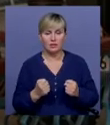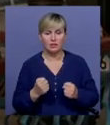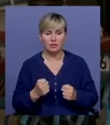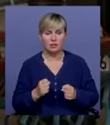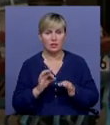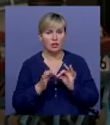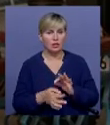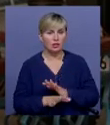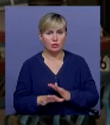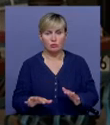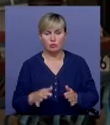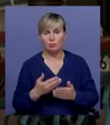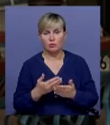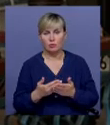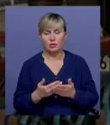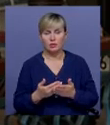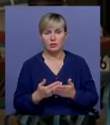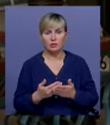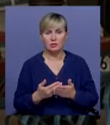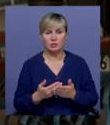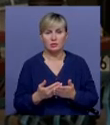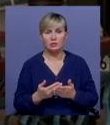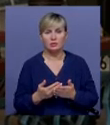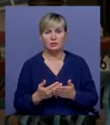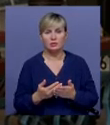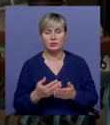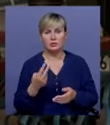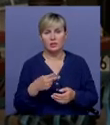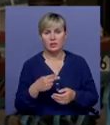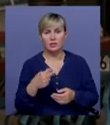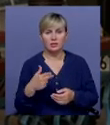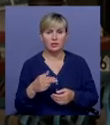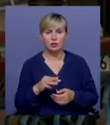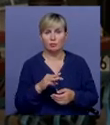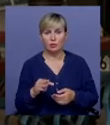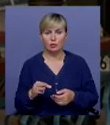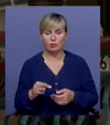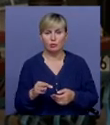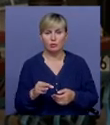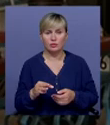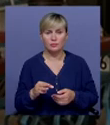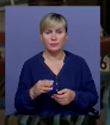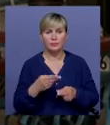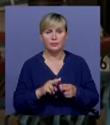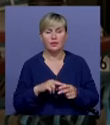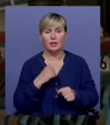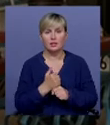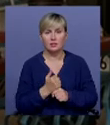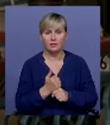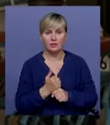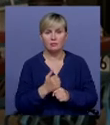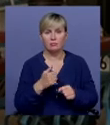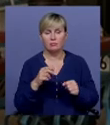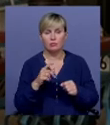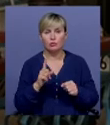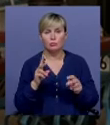уж сложный где-то в пределах там значит и 20 30 минут это основные параметры мы проявляем